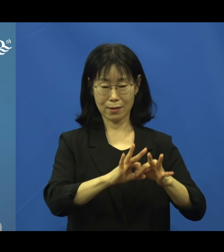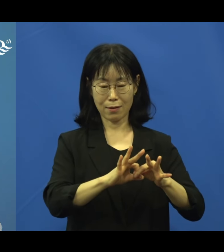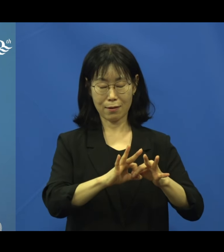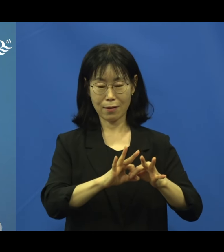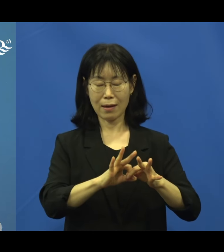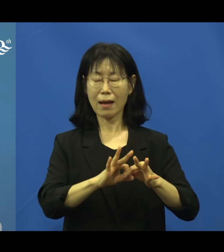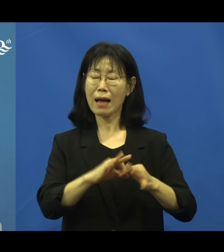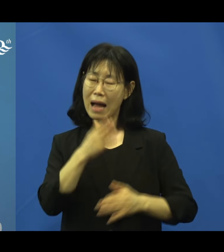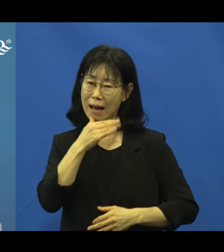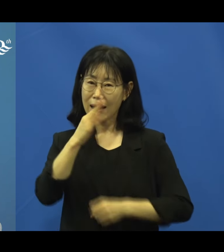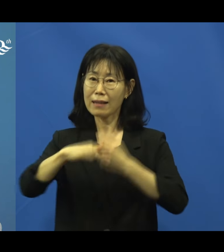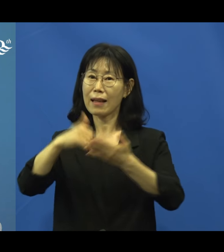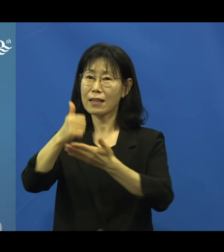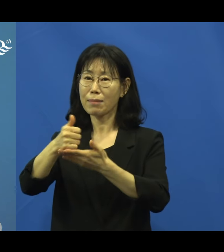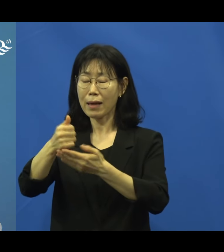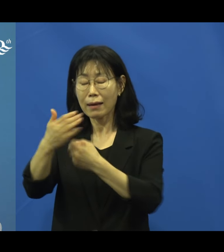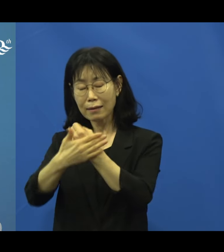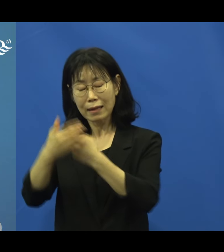역사하십니다.